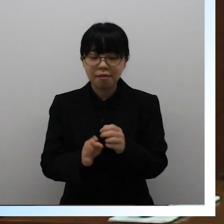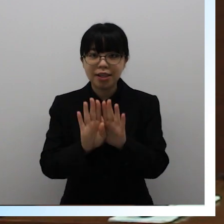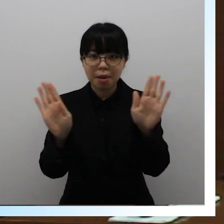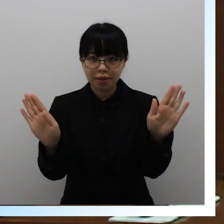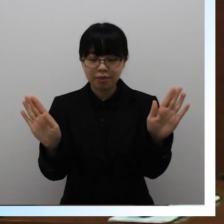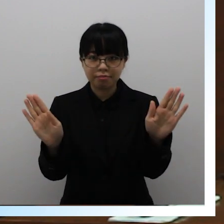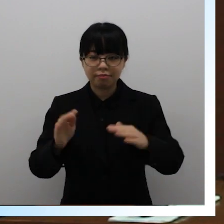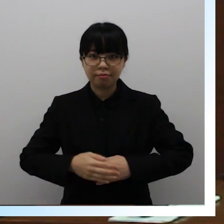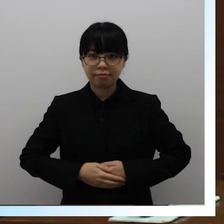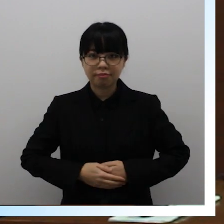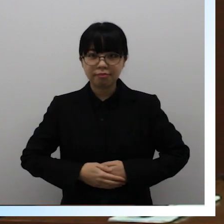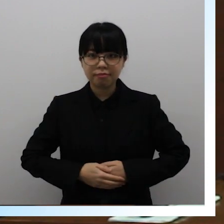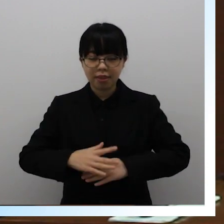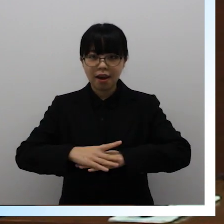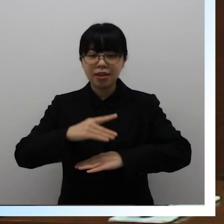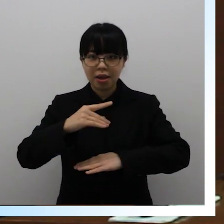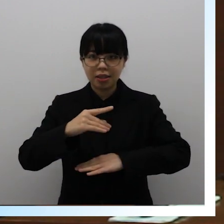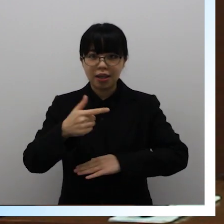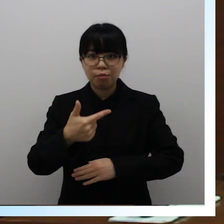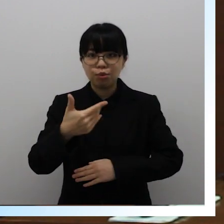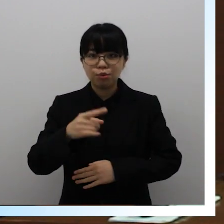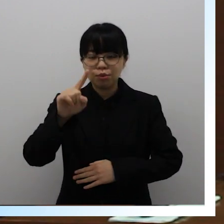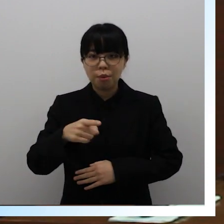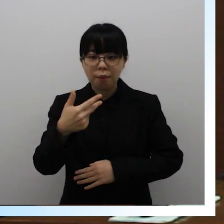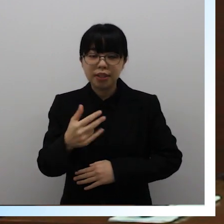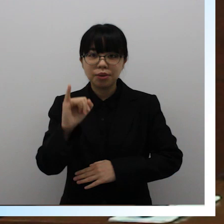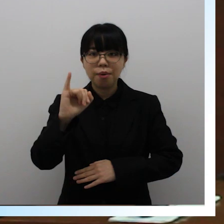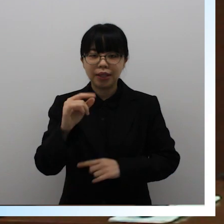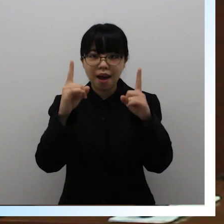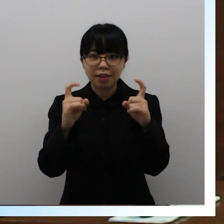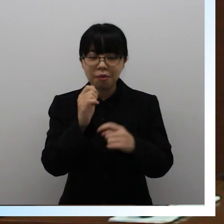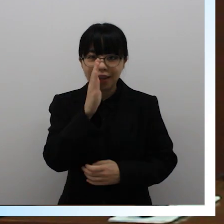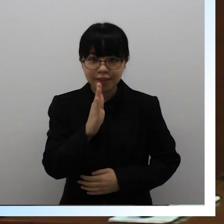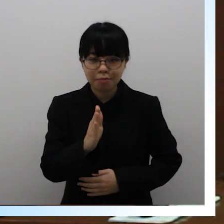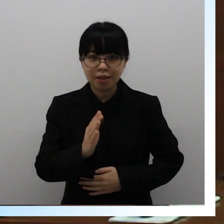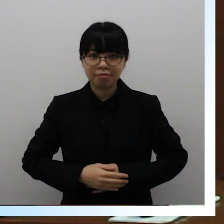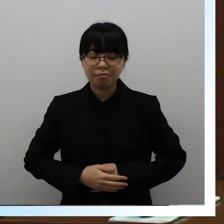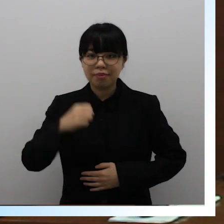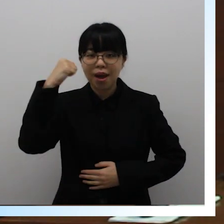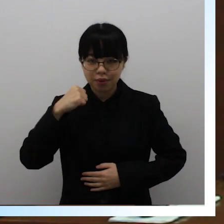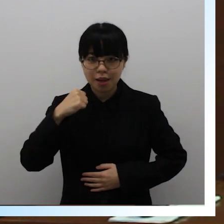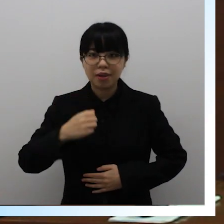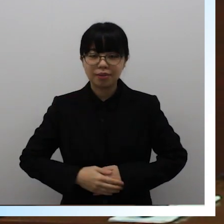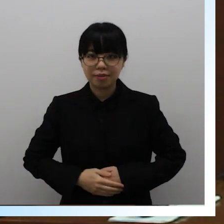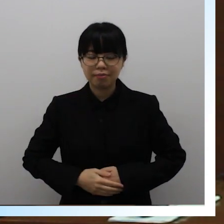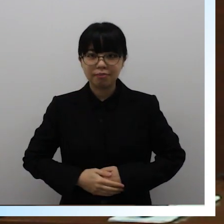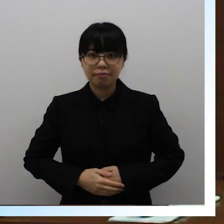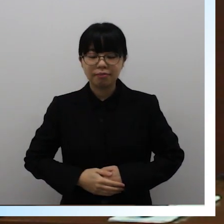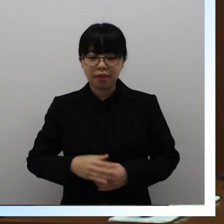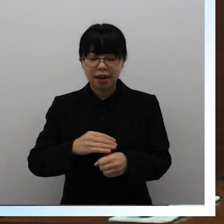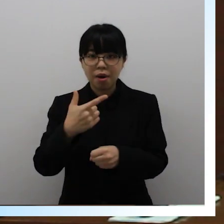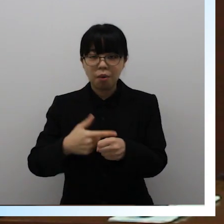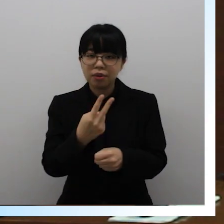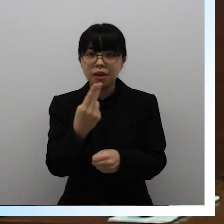ます。まずはじめに無垢の市長よりご挨拶をお願いします。 おはようございます。令和6年